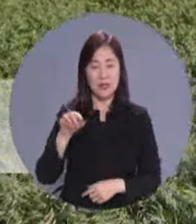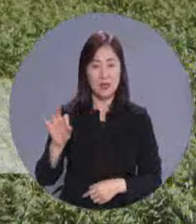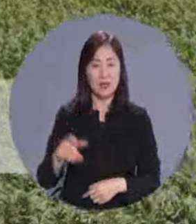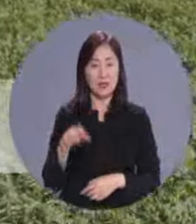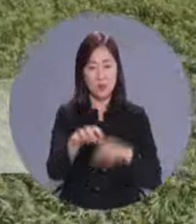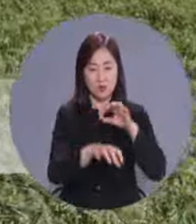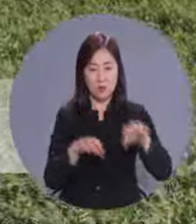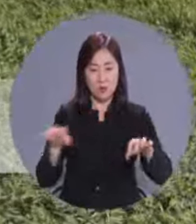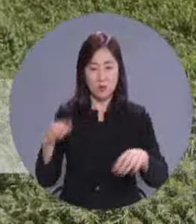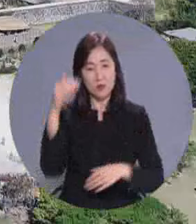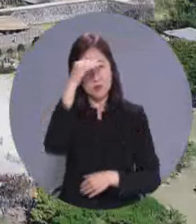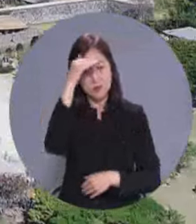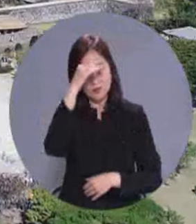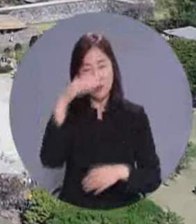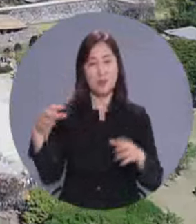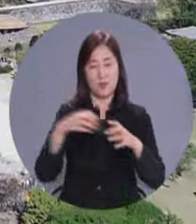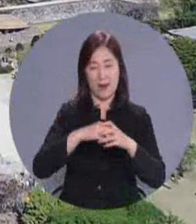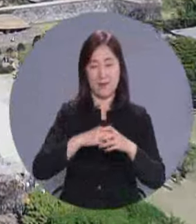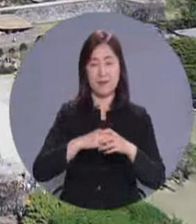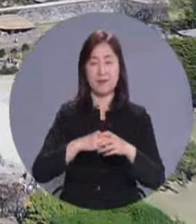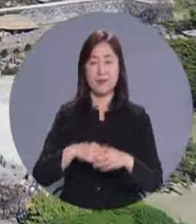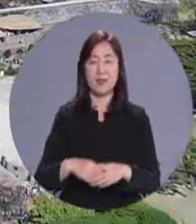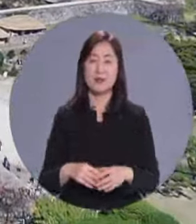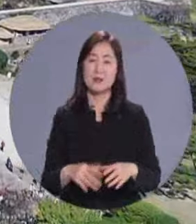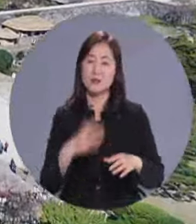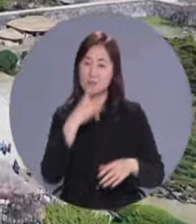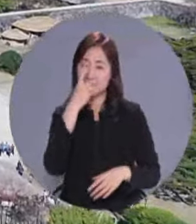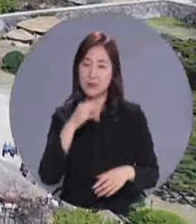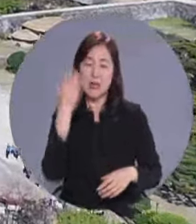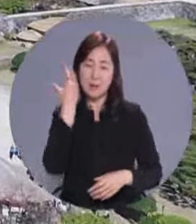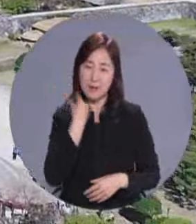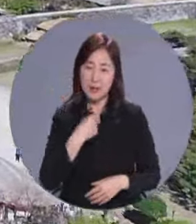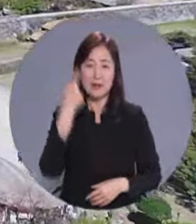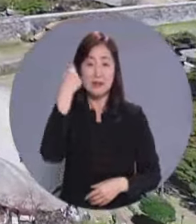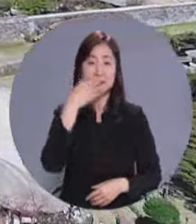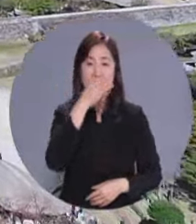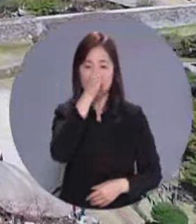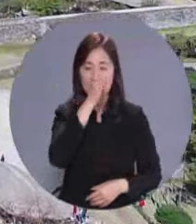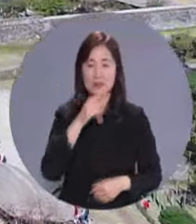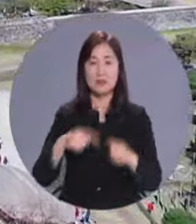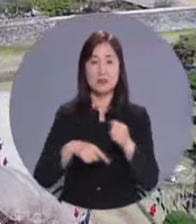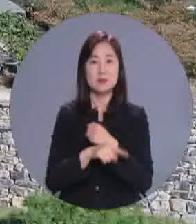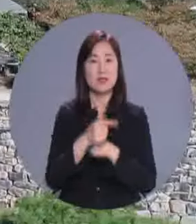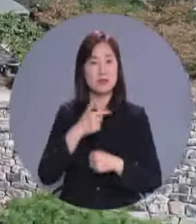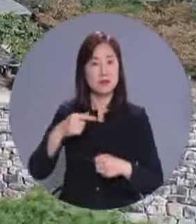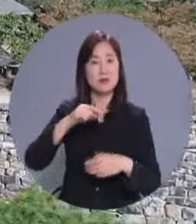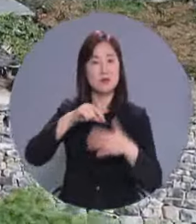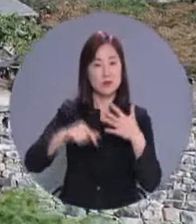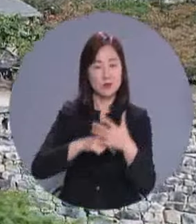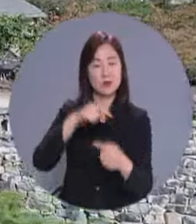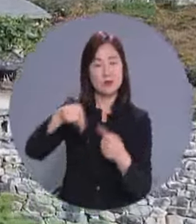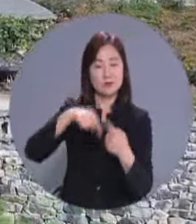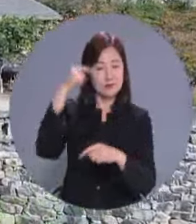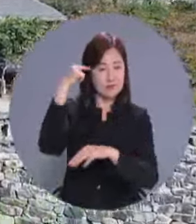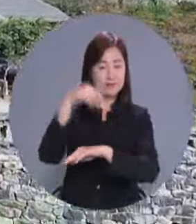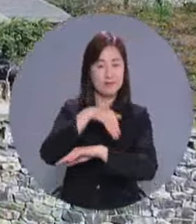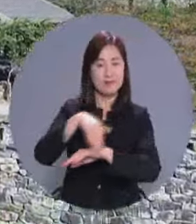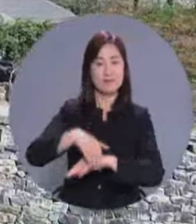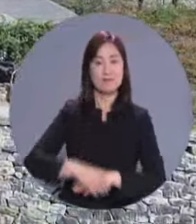지역 명소를 둘러볼 수 있어 순천의 색다른 매력을 만끽할 수 있는 의미 있는 프로그램이 될 수 있을 것으로